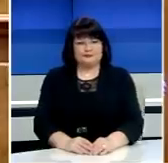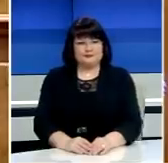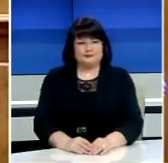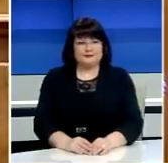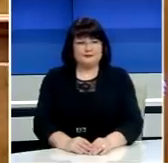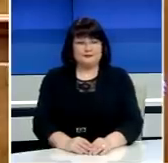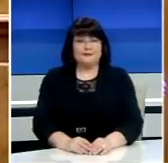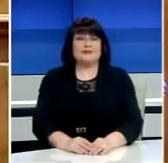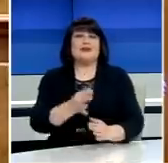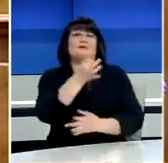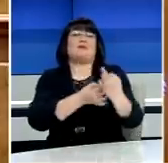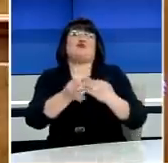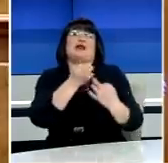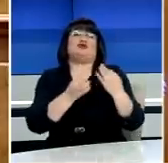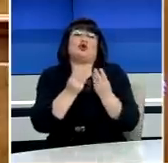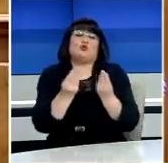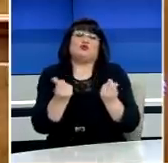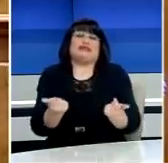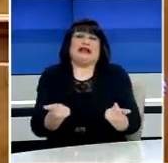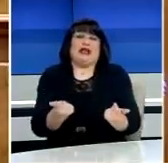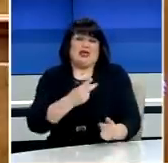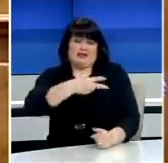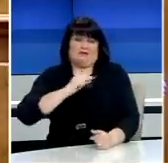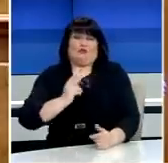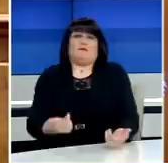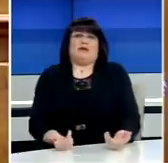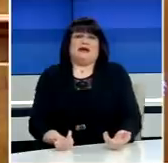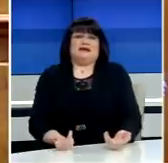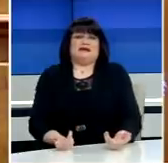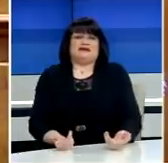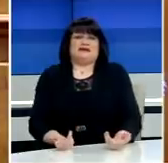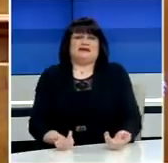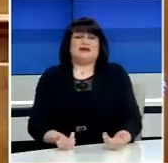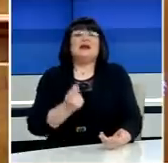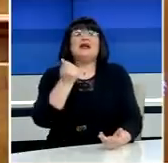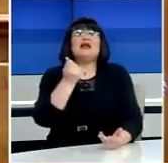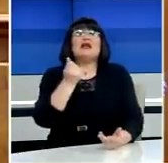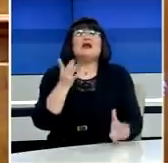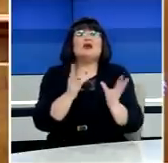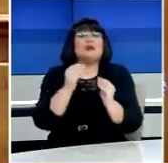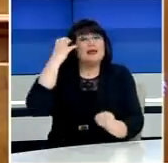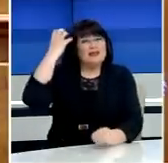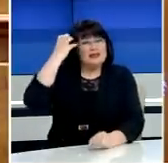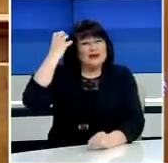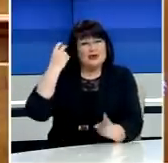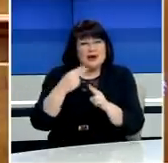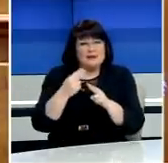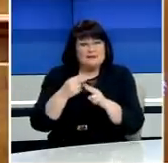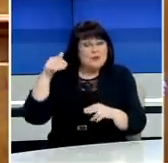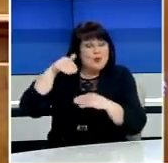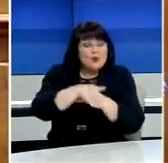Δεν μπορείτε λοιπόν να απαντήσετε για την ουσία. Και η ουσία είναι, ξέρετε, με βάση την οικονομική θεωρία, μια χώρα μπαίνει επισήμως σε